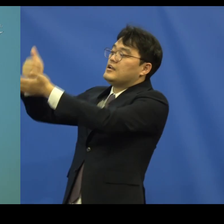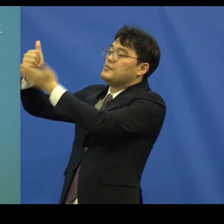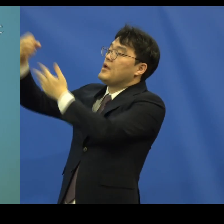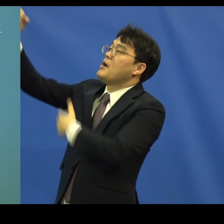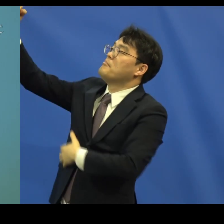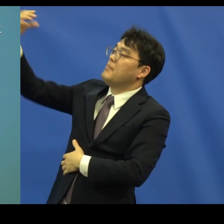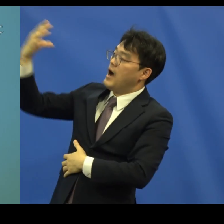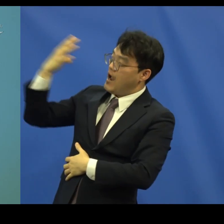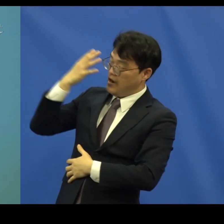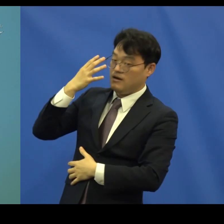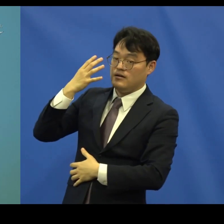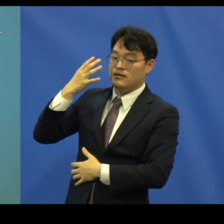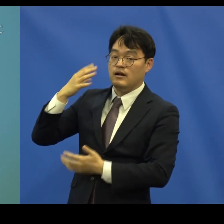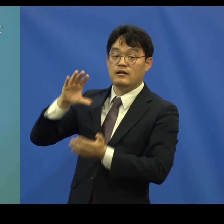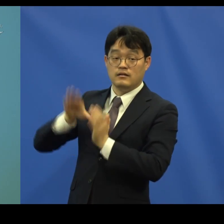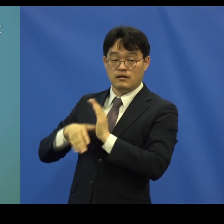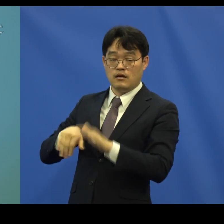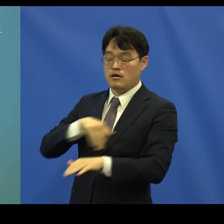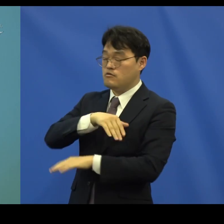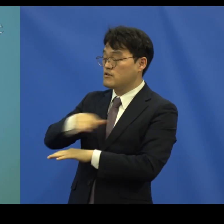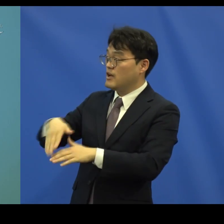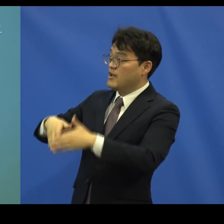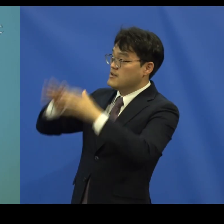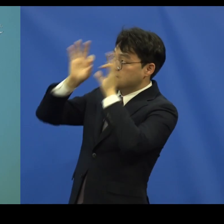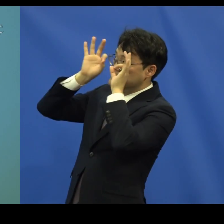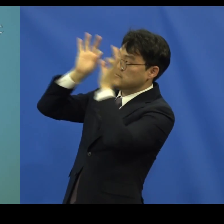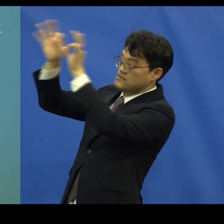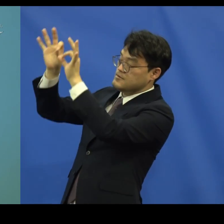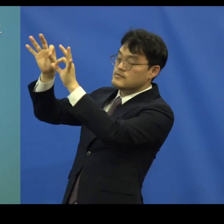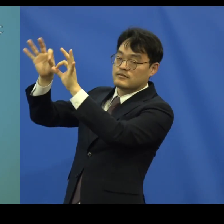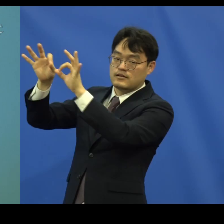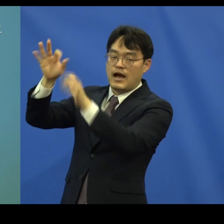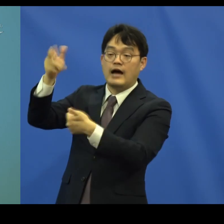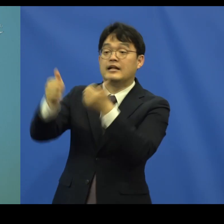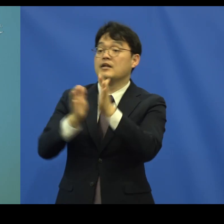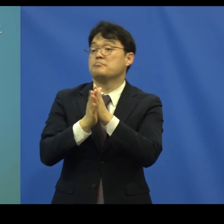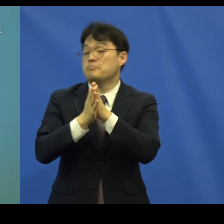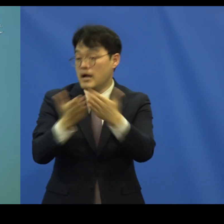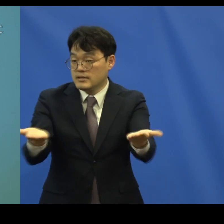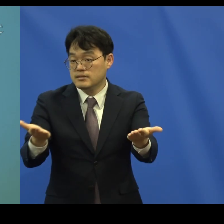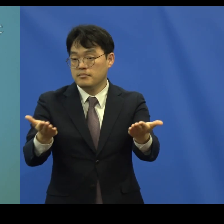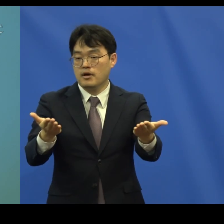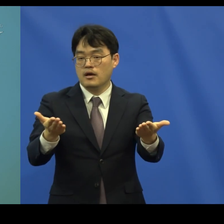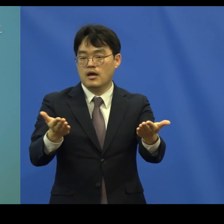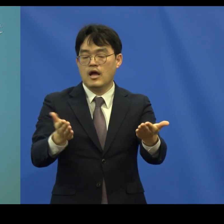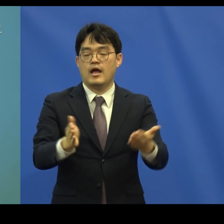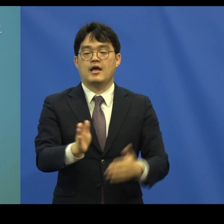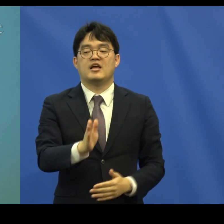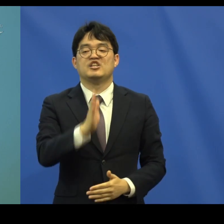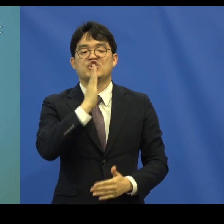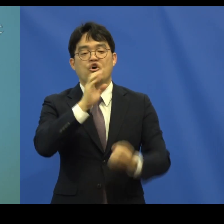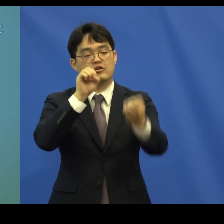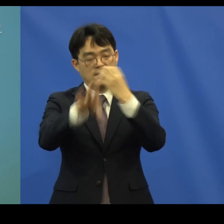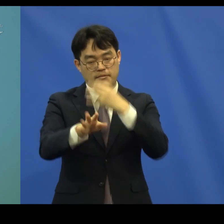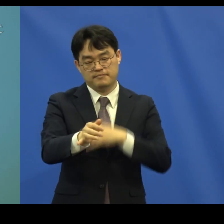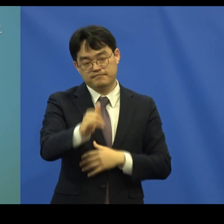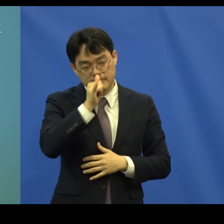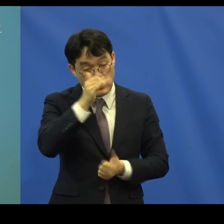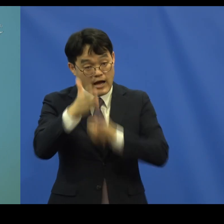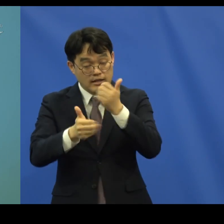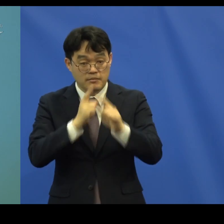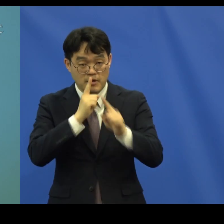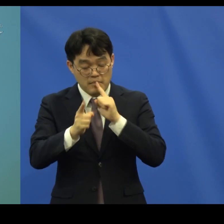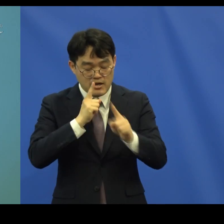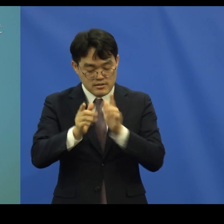있는 게 아니고 말씀에 답이 있는 줄로 믿습니다. 그러니까 말씀에 귀를 기울이면 그 말씀에서